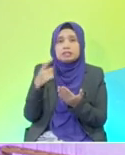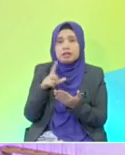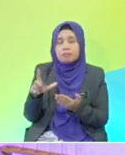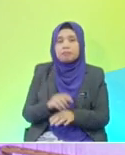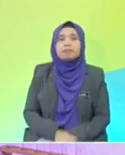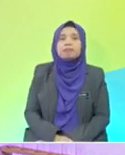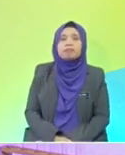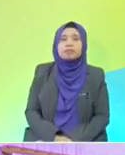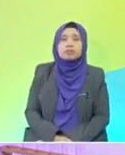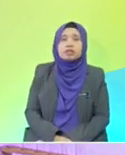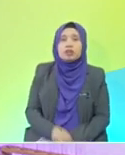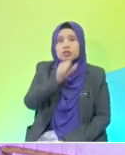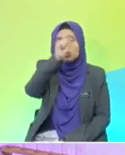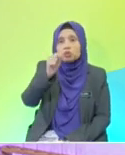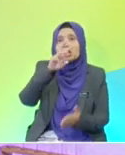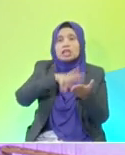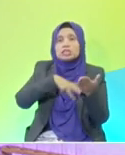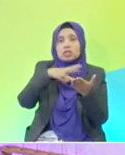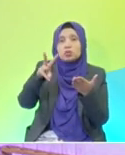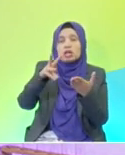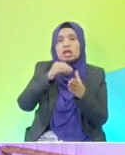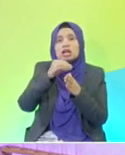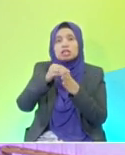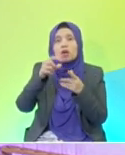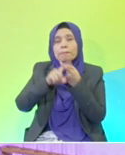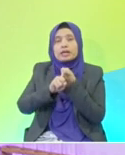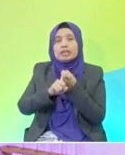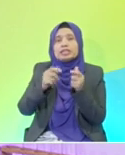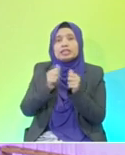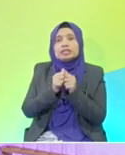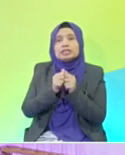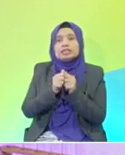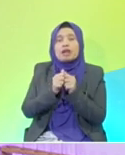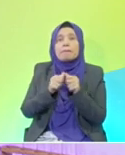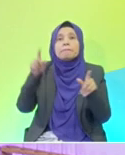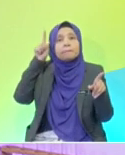Oke soal yang jadwal ataupun soal yang berkaitan dengan tanaman